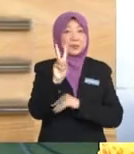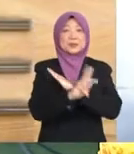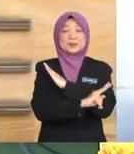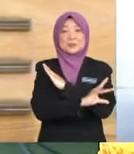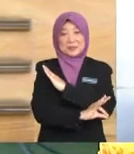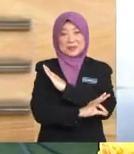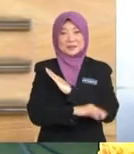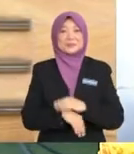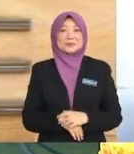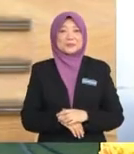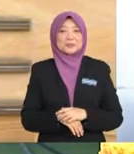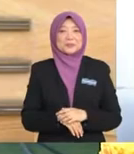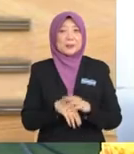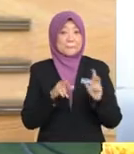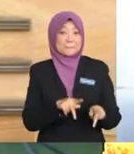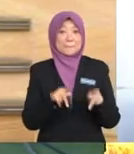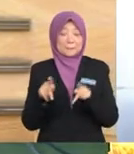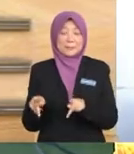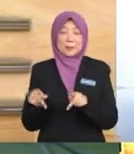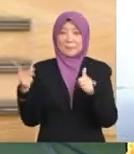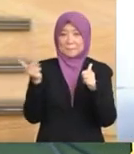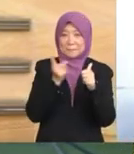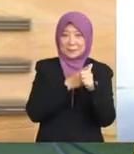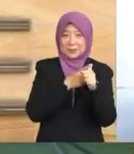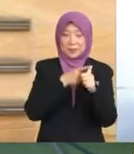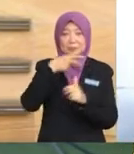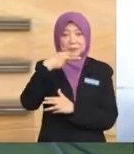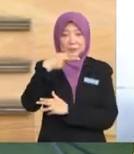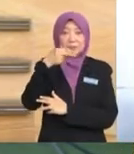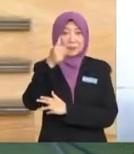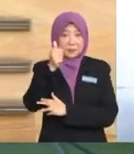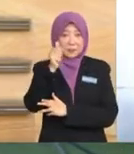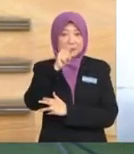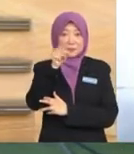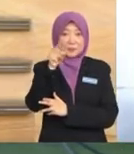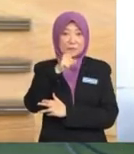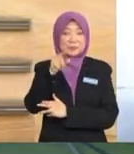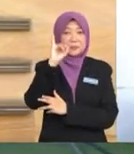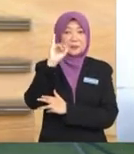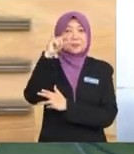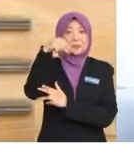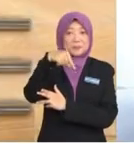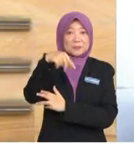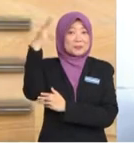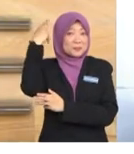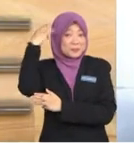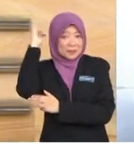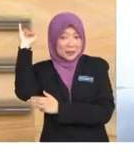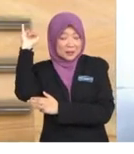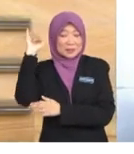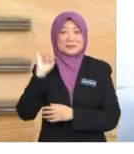dia adik yang pertama. Boleh kenalkan diri, Cik Adik Haziq. Hai, Adik Haziq. Hai.